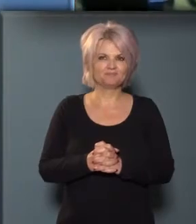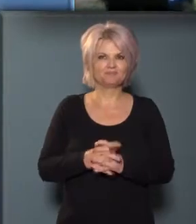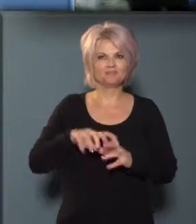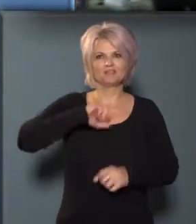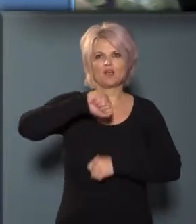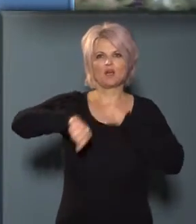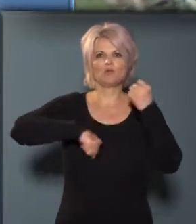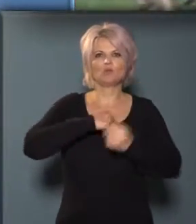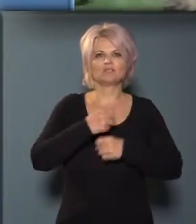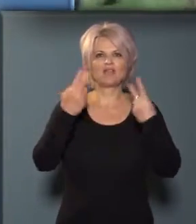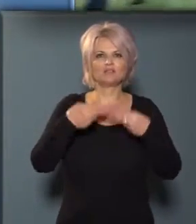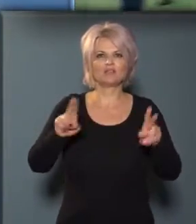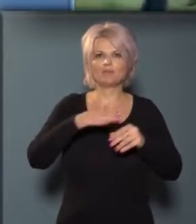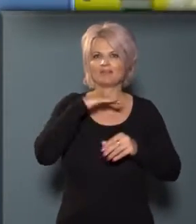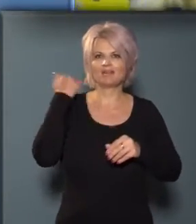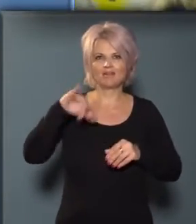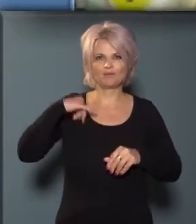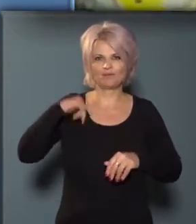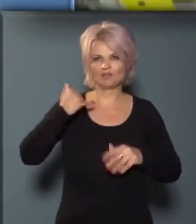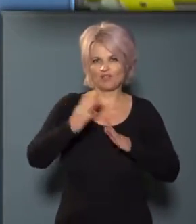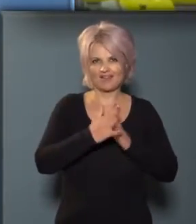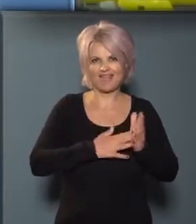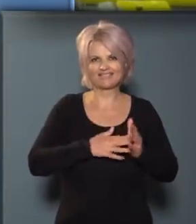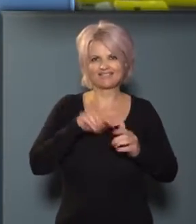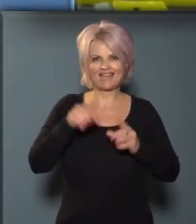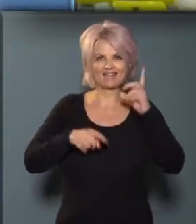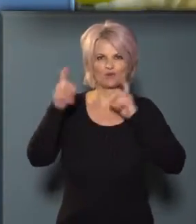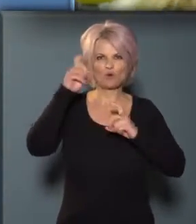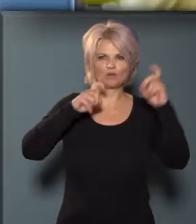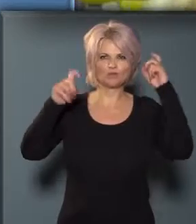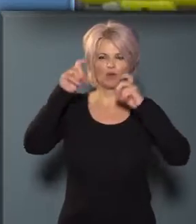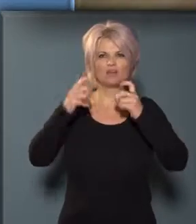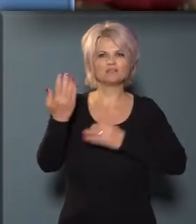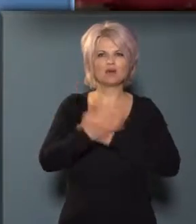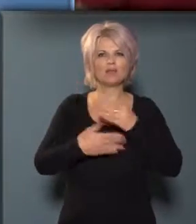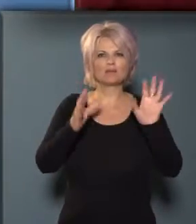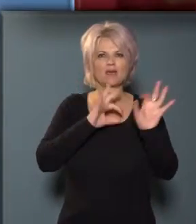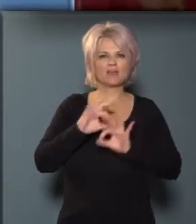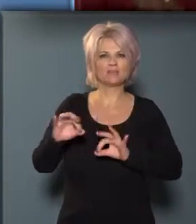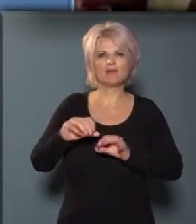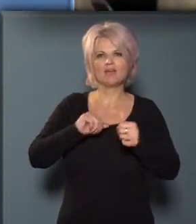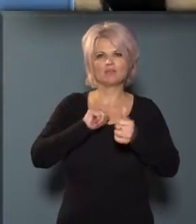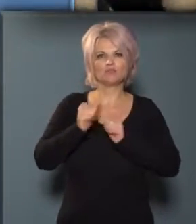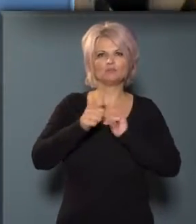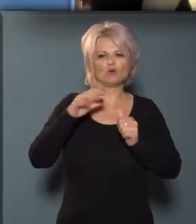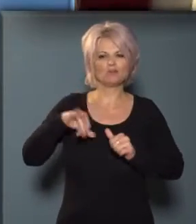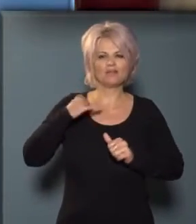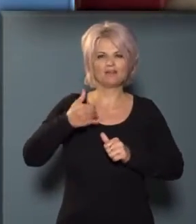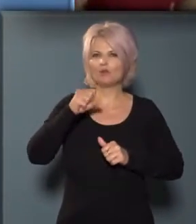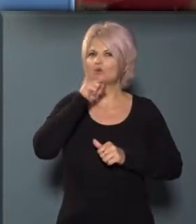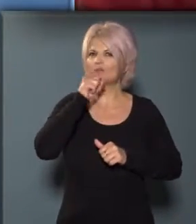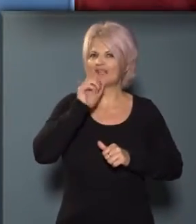A mozgás nem lehet elég fiatalon elkezdeni. Minden bizonnyal ennek a gondolatnak a jegyében rendezték meg idén is a sport délelőttöt